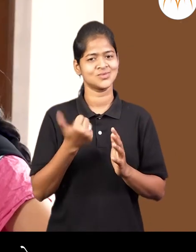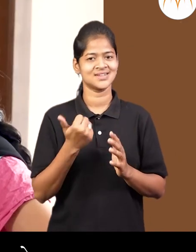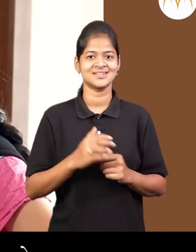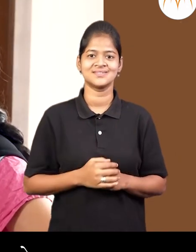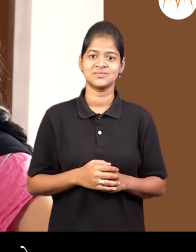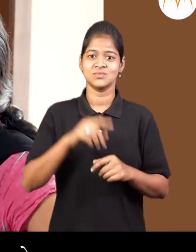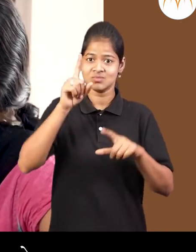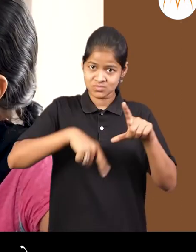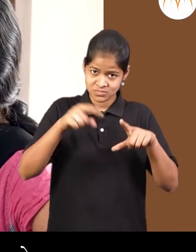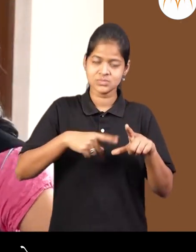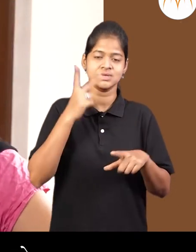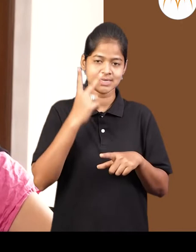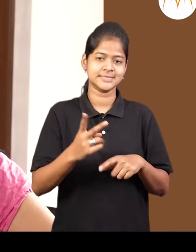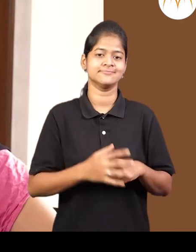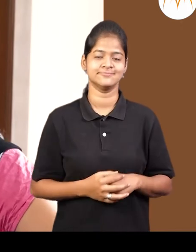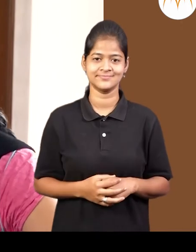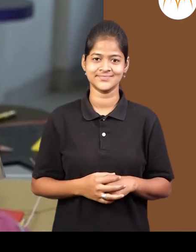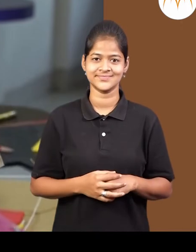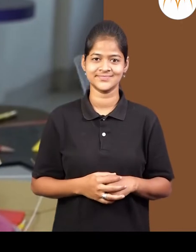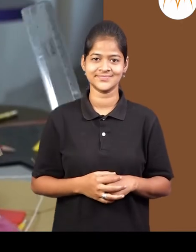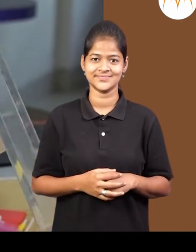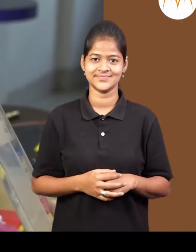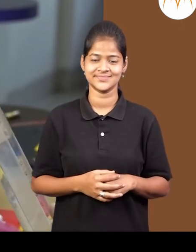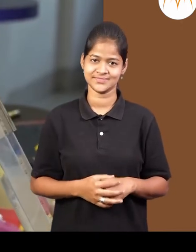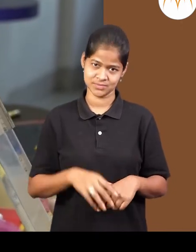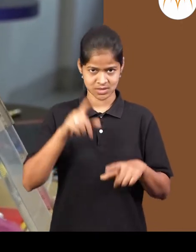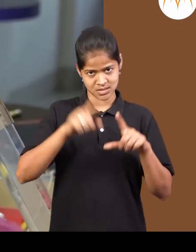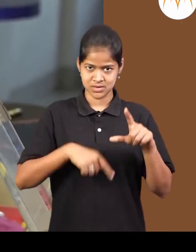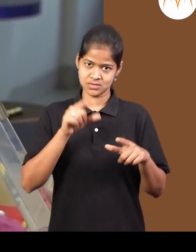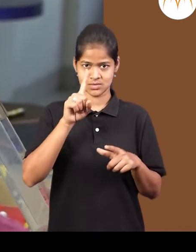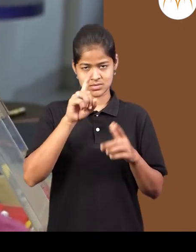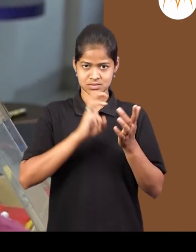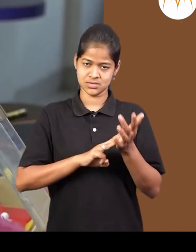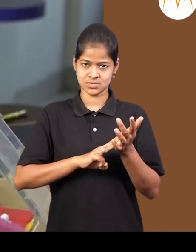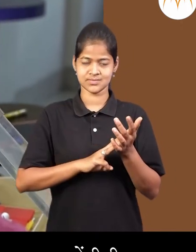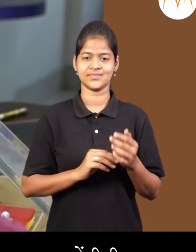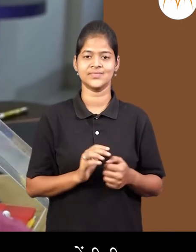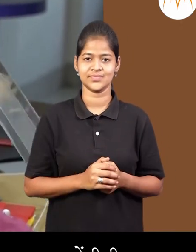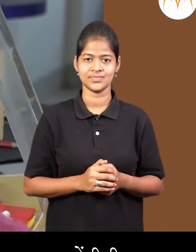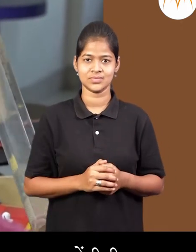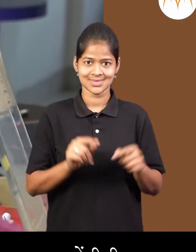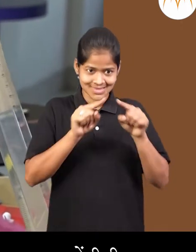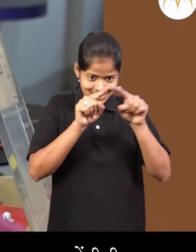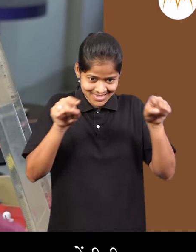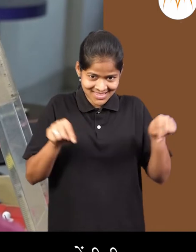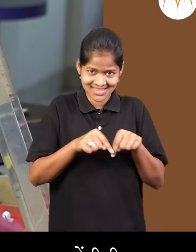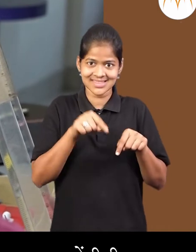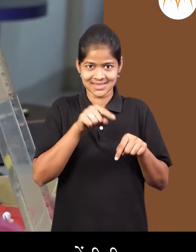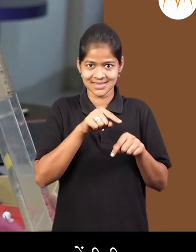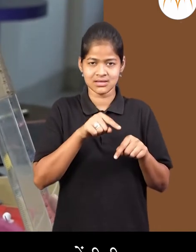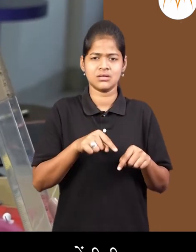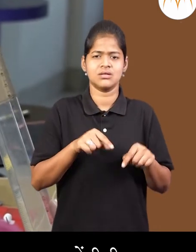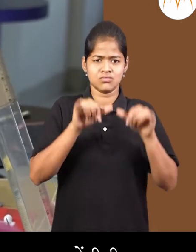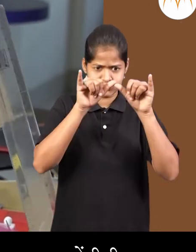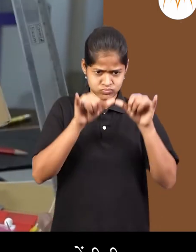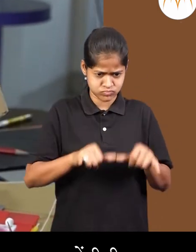मी हे मोजपट्टीने मोजून बघते. ही बाजू आहे 10 सेंटीमीटर, आणि हा चौरस आहे म्हणून ही